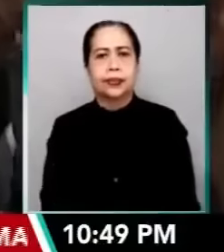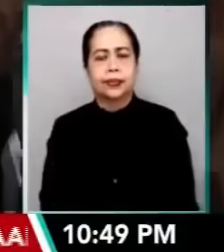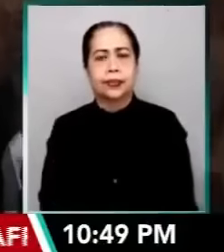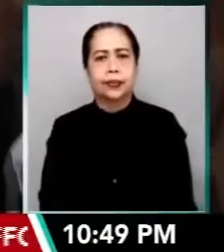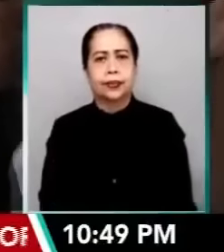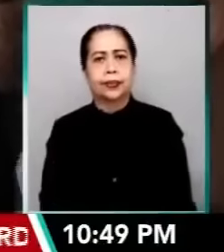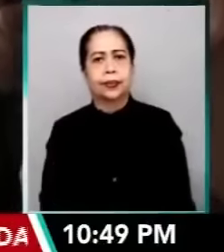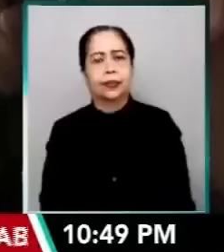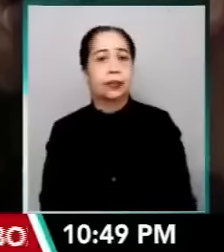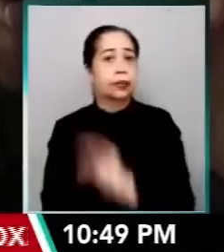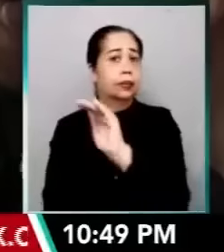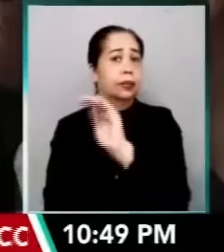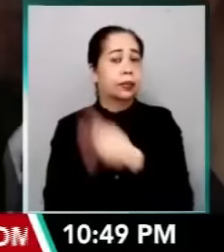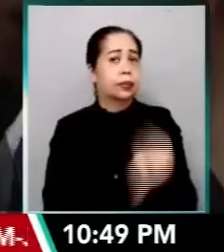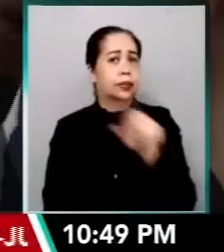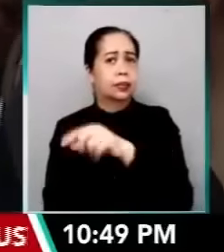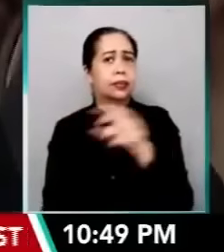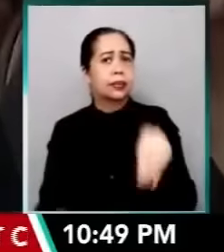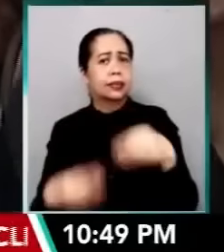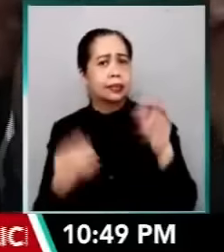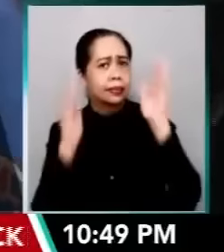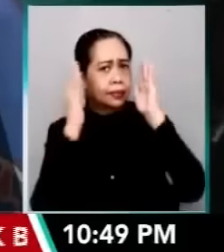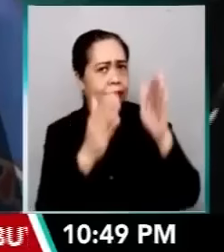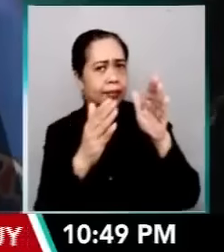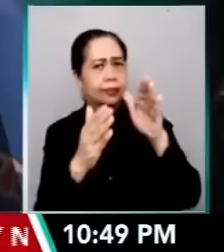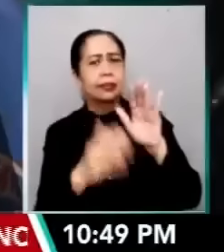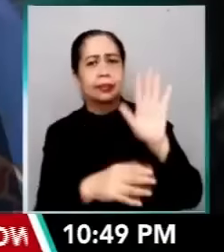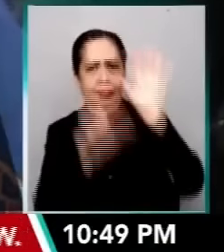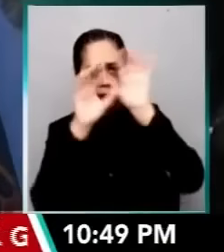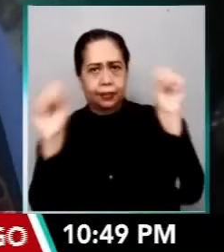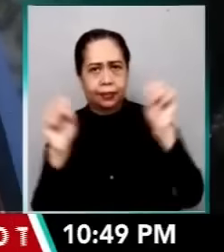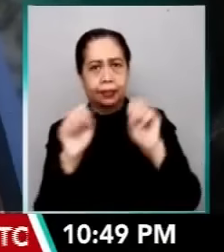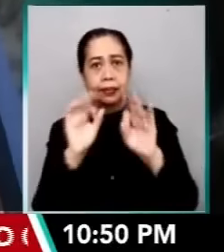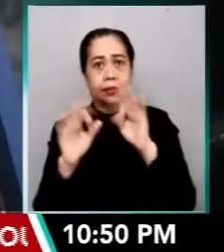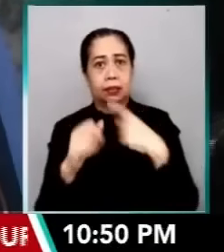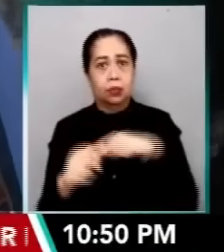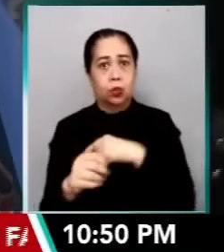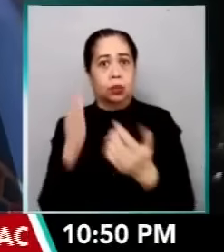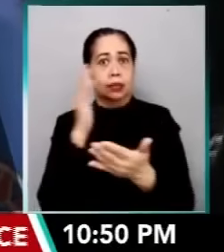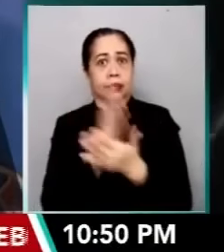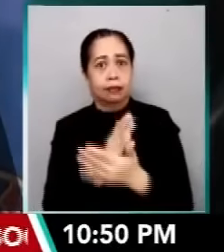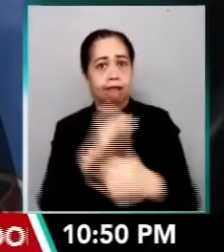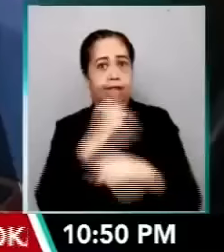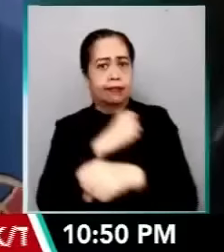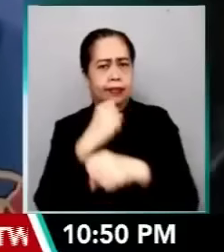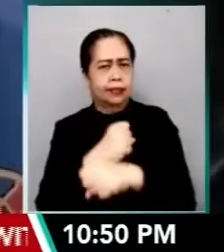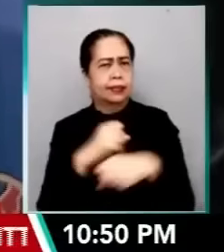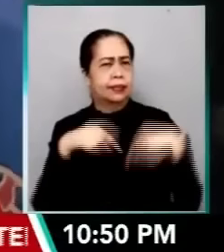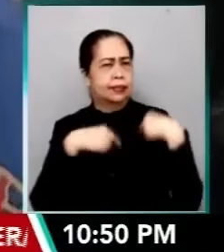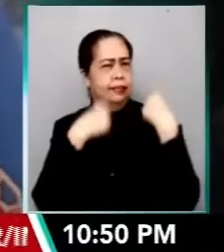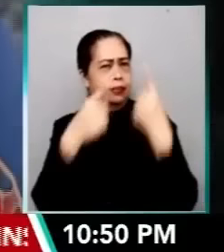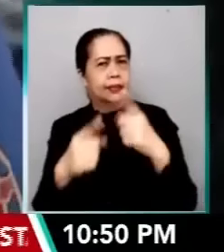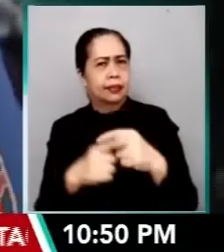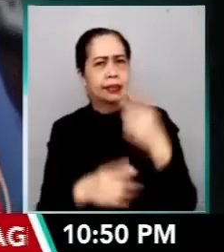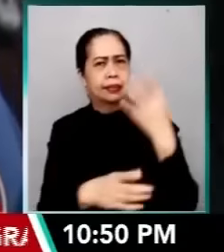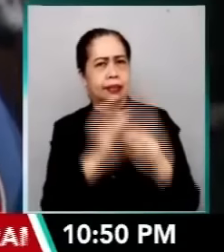Panawagan nila, mabigyang pansin sila ng Pangulo. Kapag huminto kami ng laban, ay habang panahon kaming mawawala ng